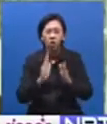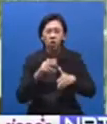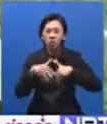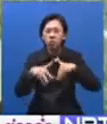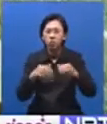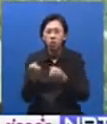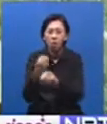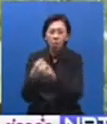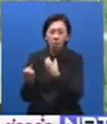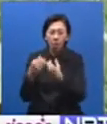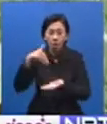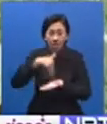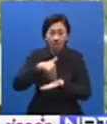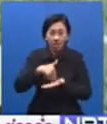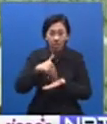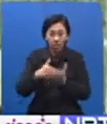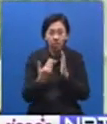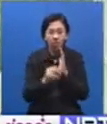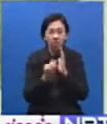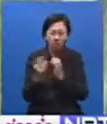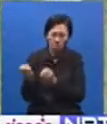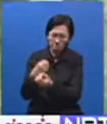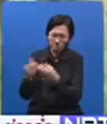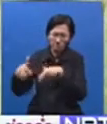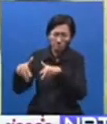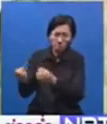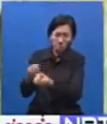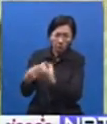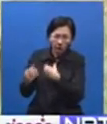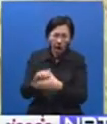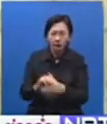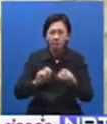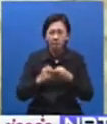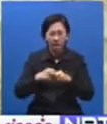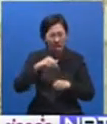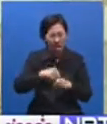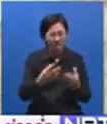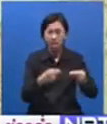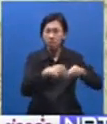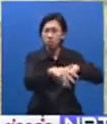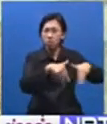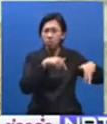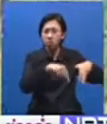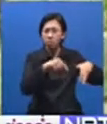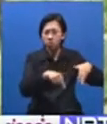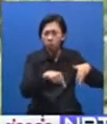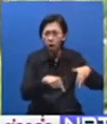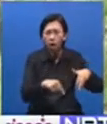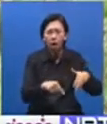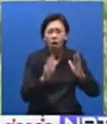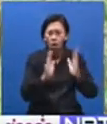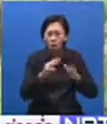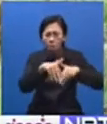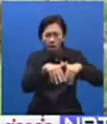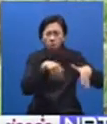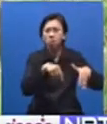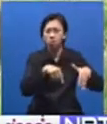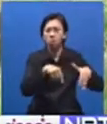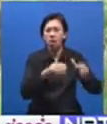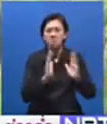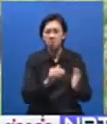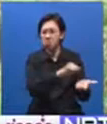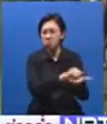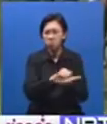ร้องเรียนผ่านศูนย์ดำรงธรรมจังหวัดศรีสะเกษว่ามีผู้บุกรุกพื้นที่สาธารณะประโยชน์ที่ใช้ร่วมกันโดยนาย